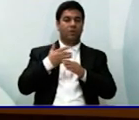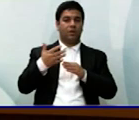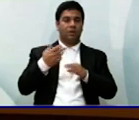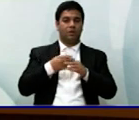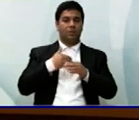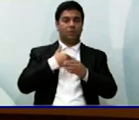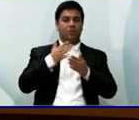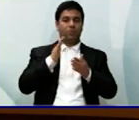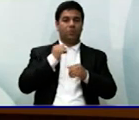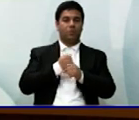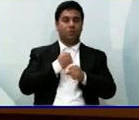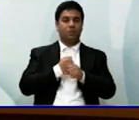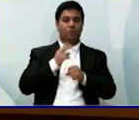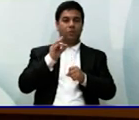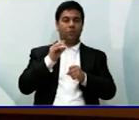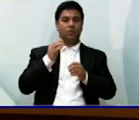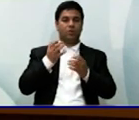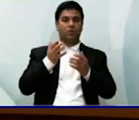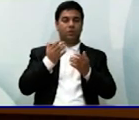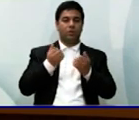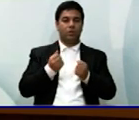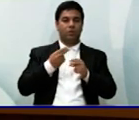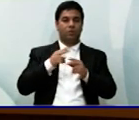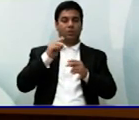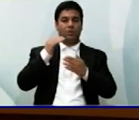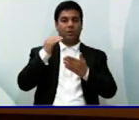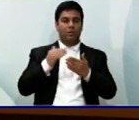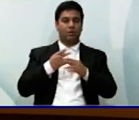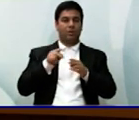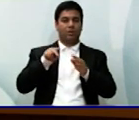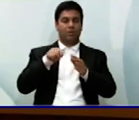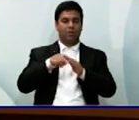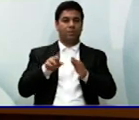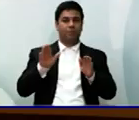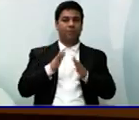мы с вами будем работать по содержанию текста этой песни.